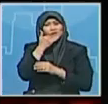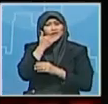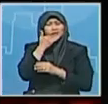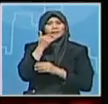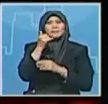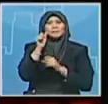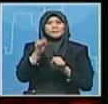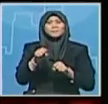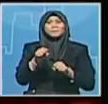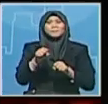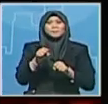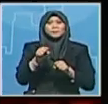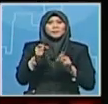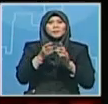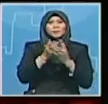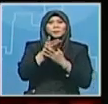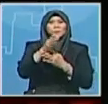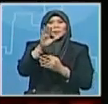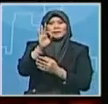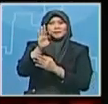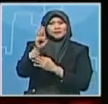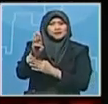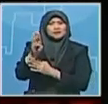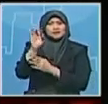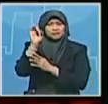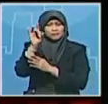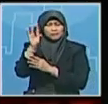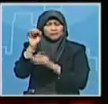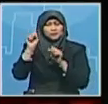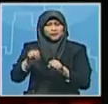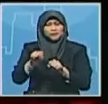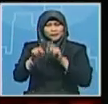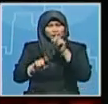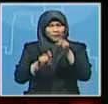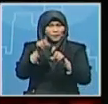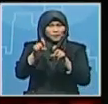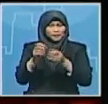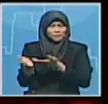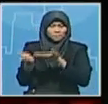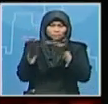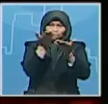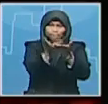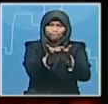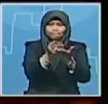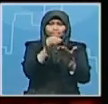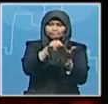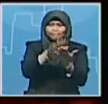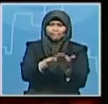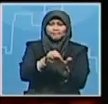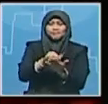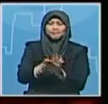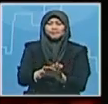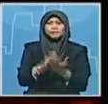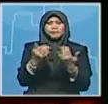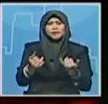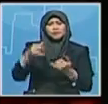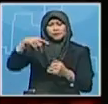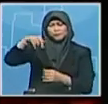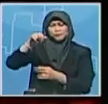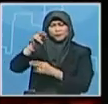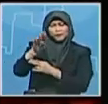03-2282-3043 selain daripada Facebook juga. Nanti insyaAllah kita akan titipkan persoalan yang dibawakan di situ. Dalam konteks PAN Borneo